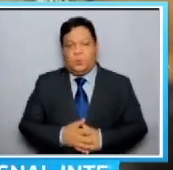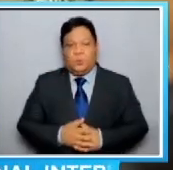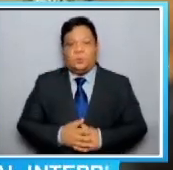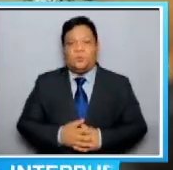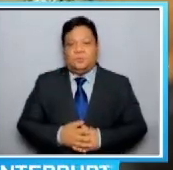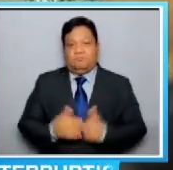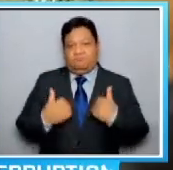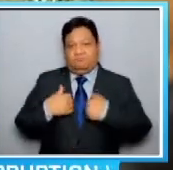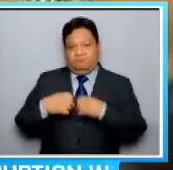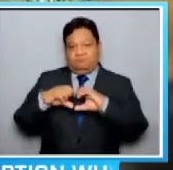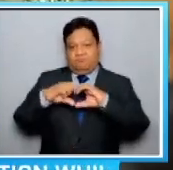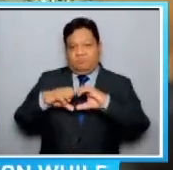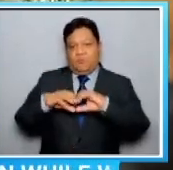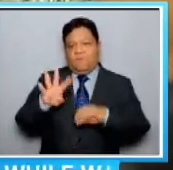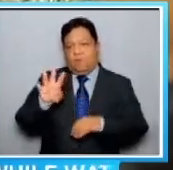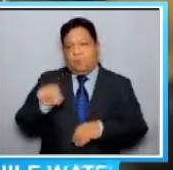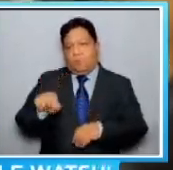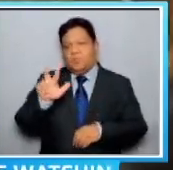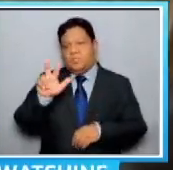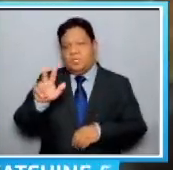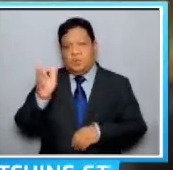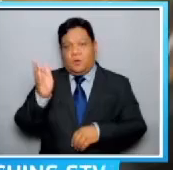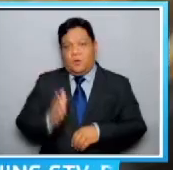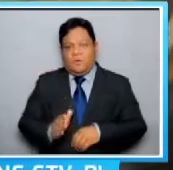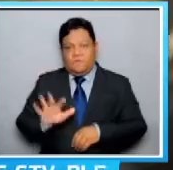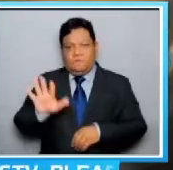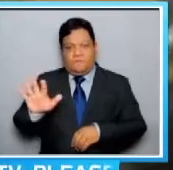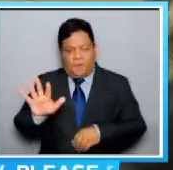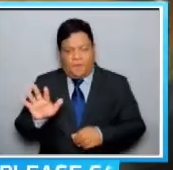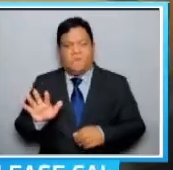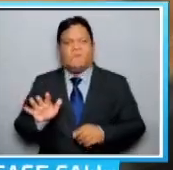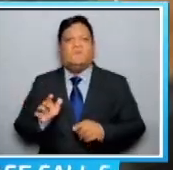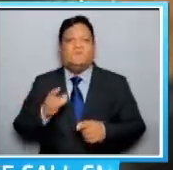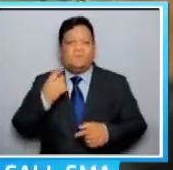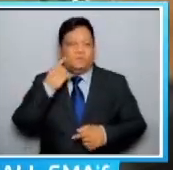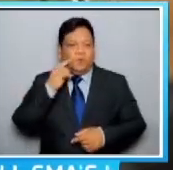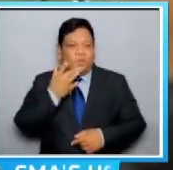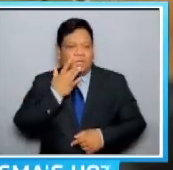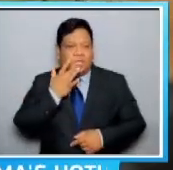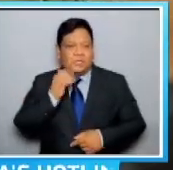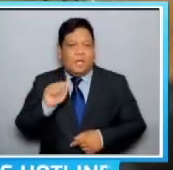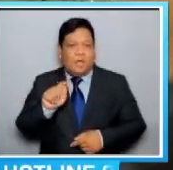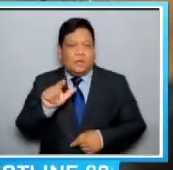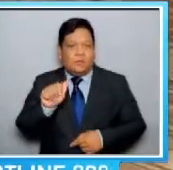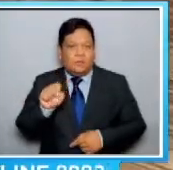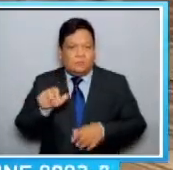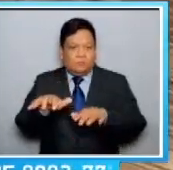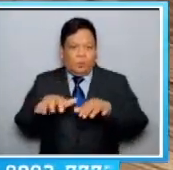ng 4.3 out of 5 stars ratings mula sa Taste Atlas audience.